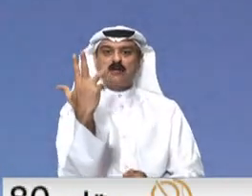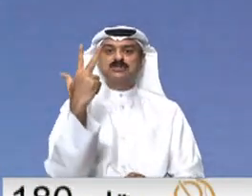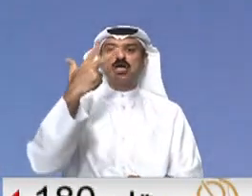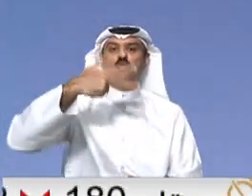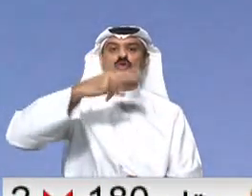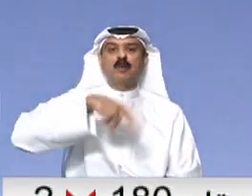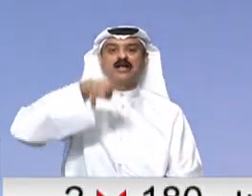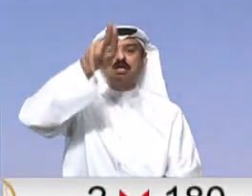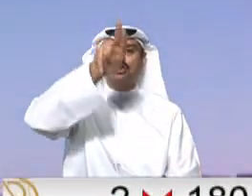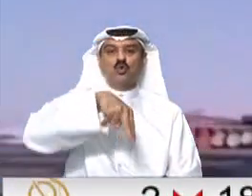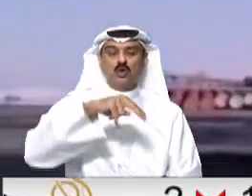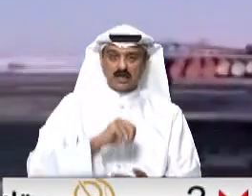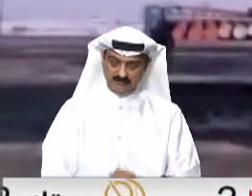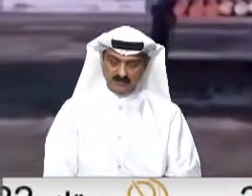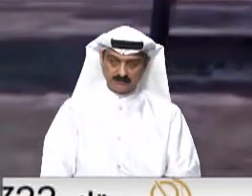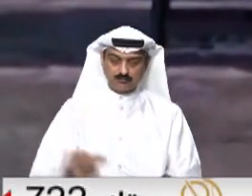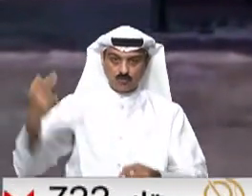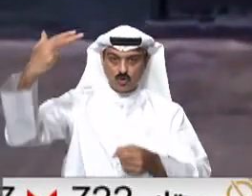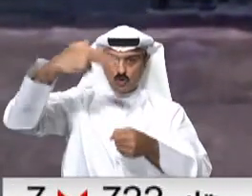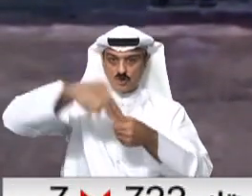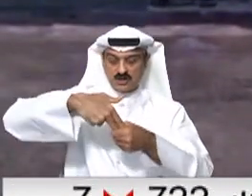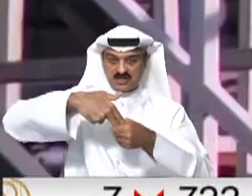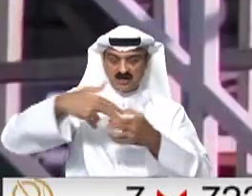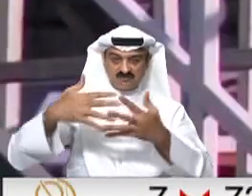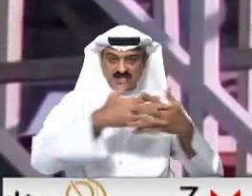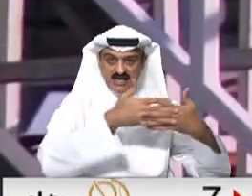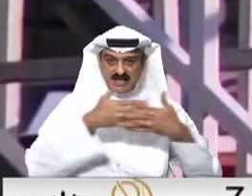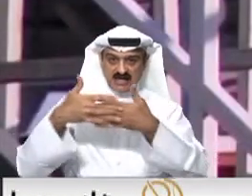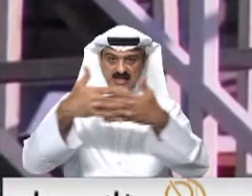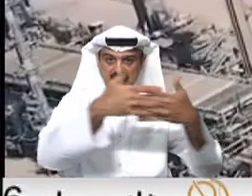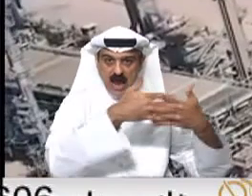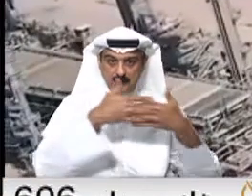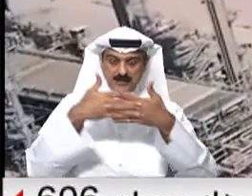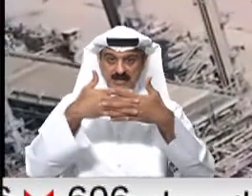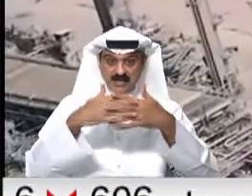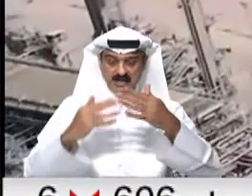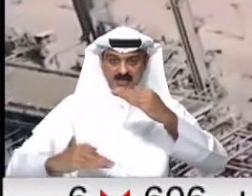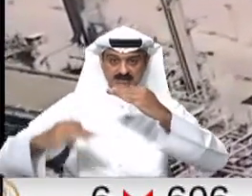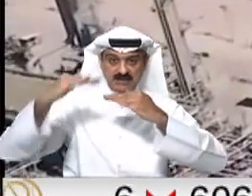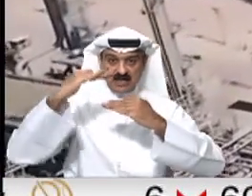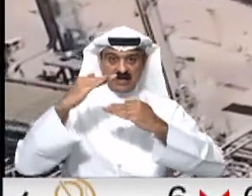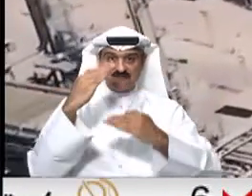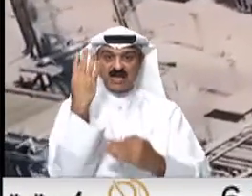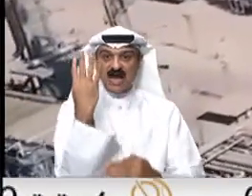سنتا، فيما زاد خام غرب تكساس الوسيط الأمريكي ليصل إلى